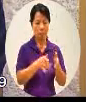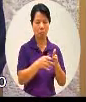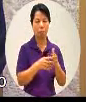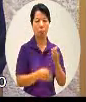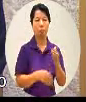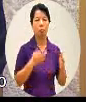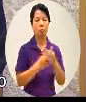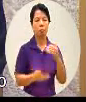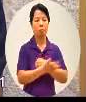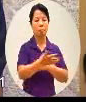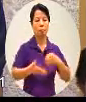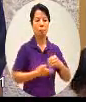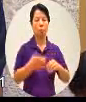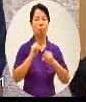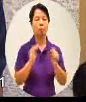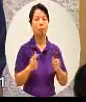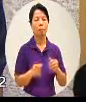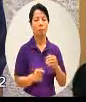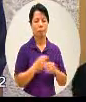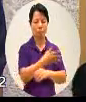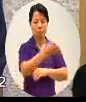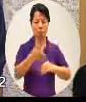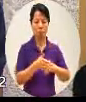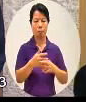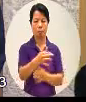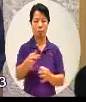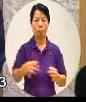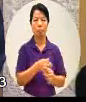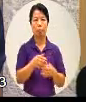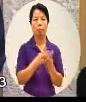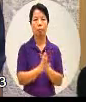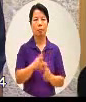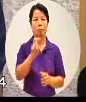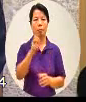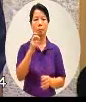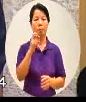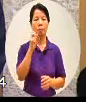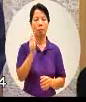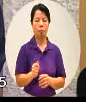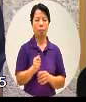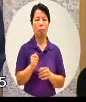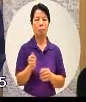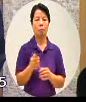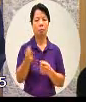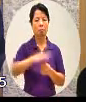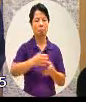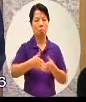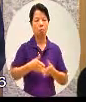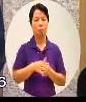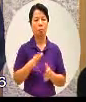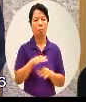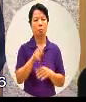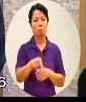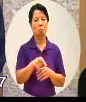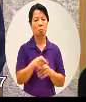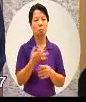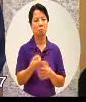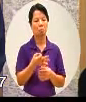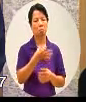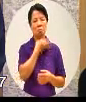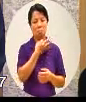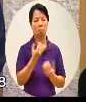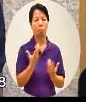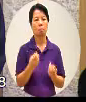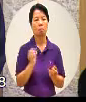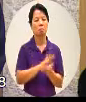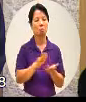时候当然规划了的时候吼，差不多拢爱要到20亿，吼、哦，那迄阵就是无钱通啊处理。